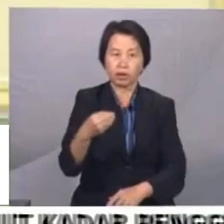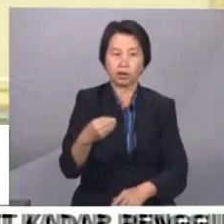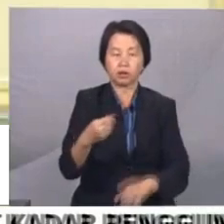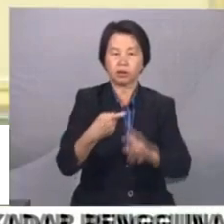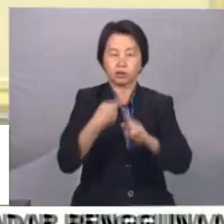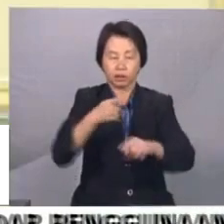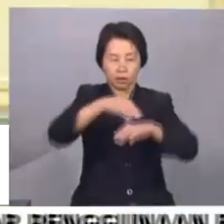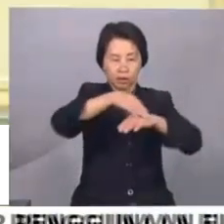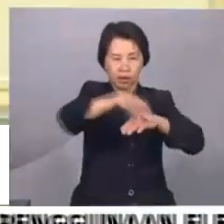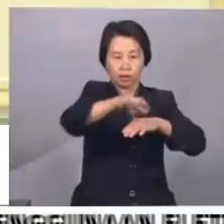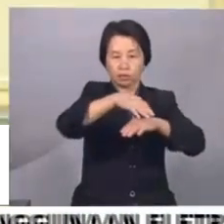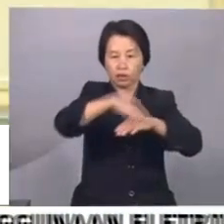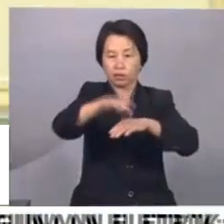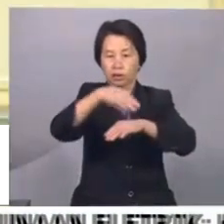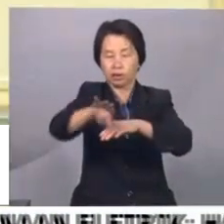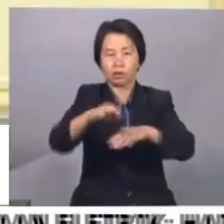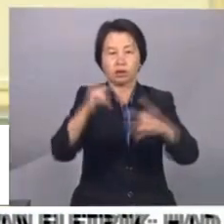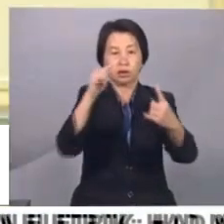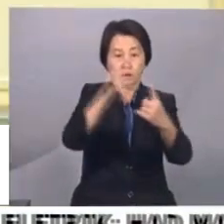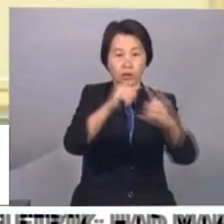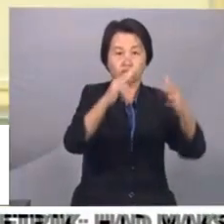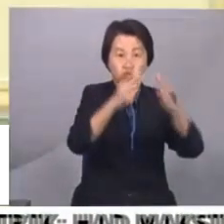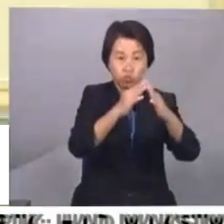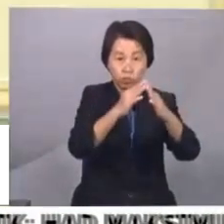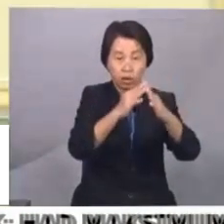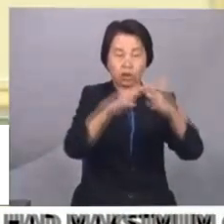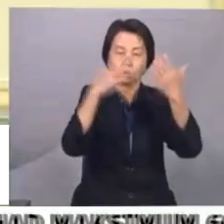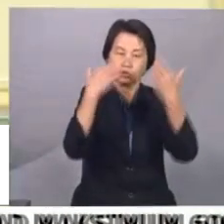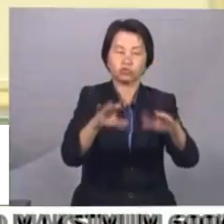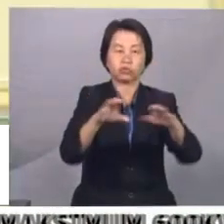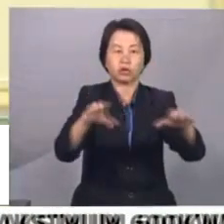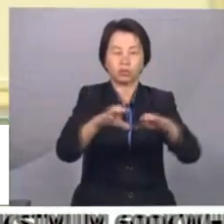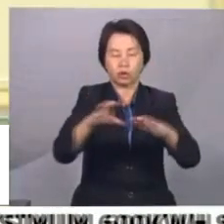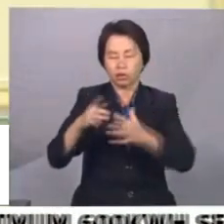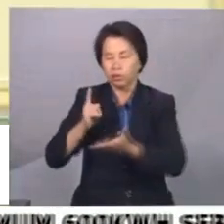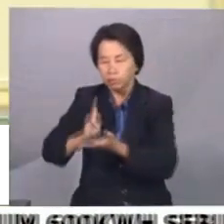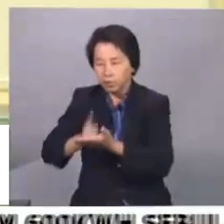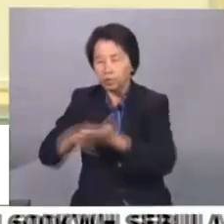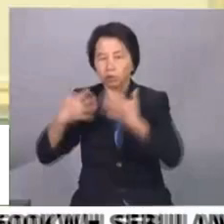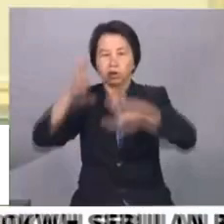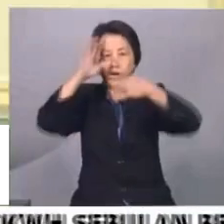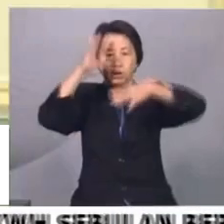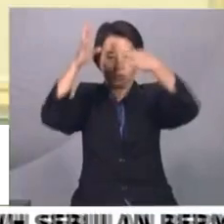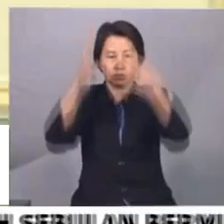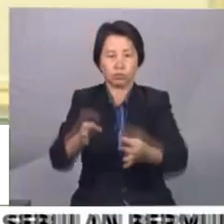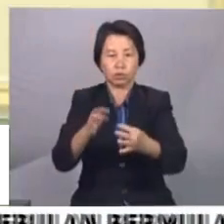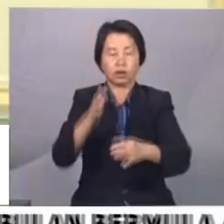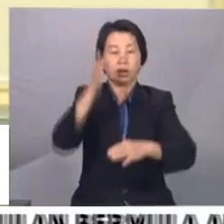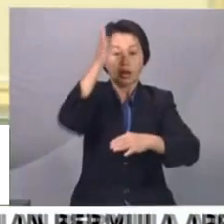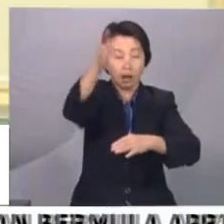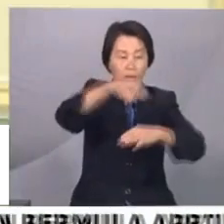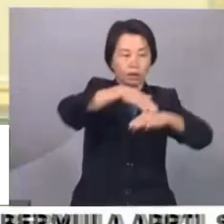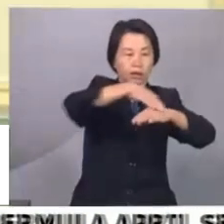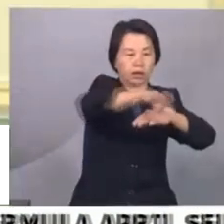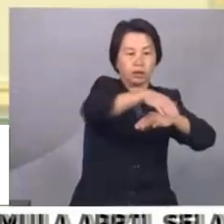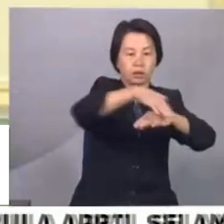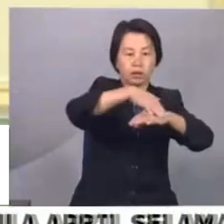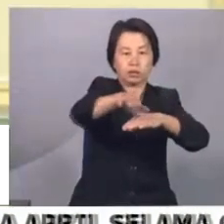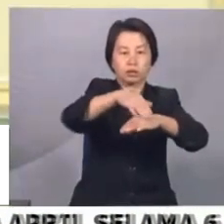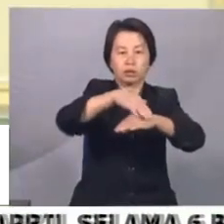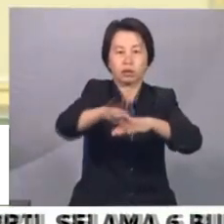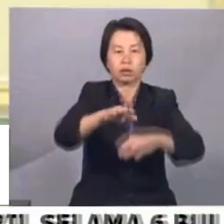dari segi penghantaran rumah ke rumah, kita telah membuat keputusan bahawa yang akan menghantarnya